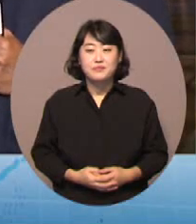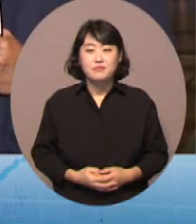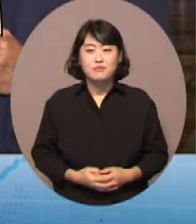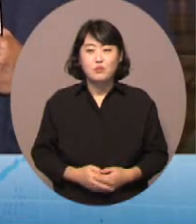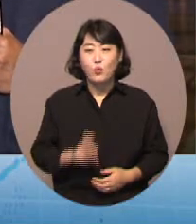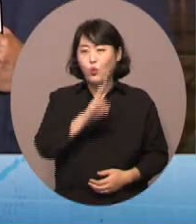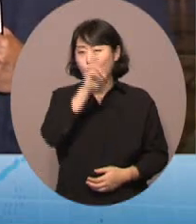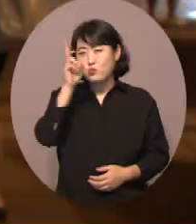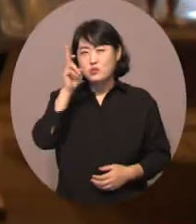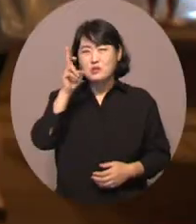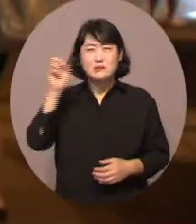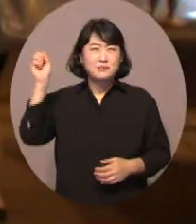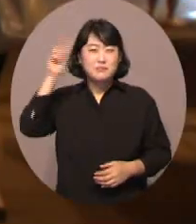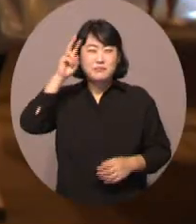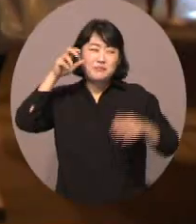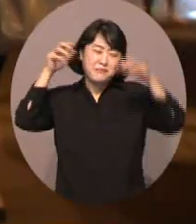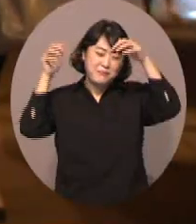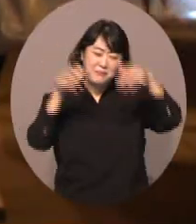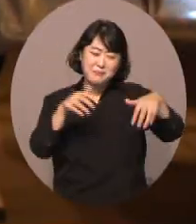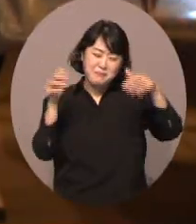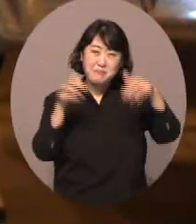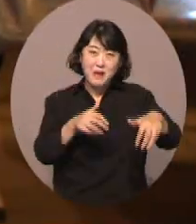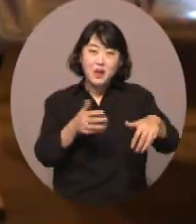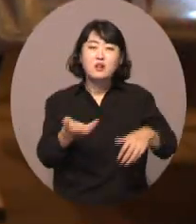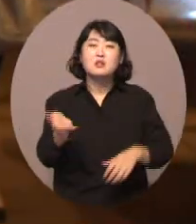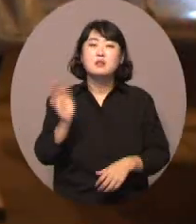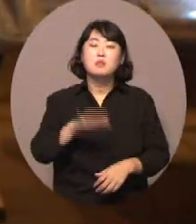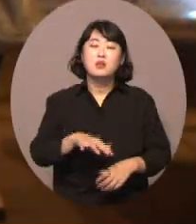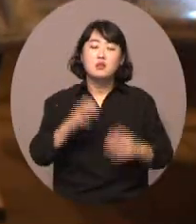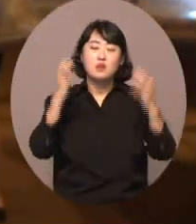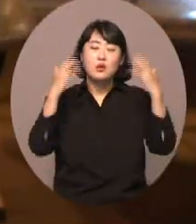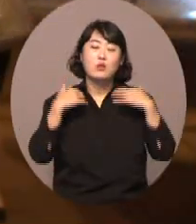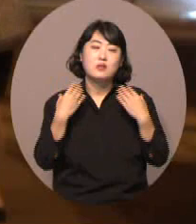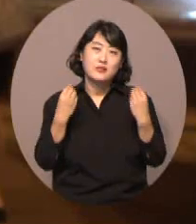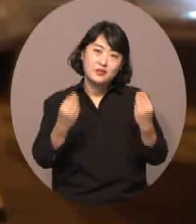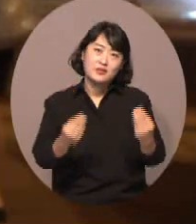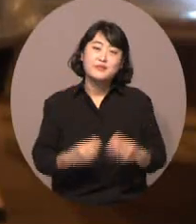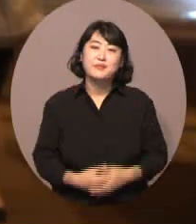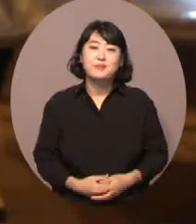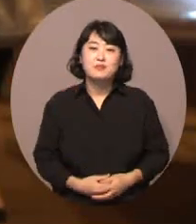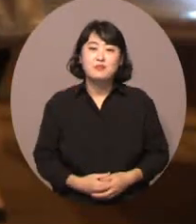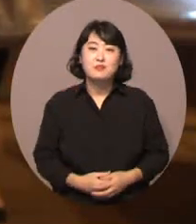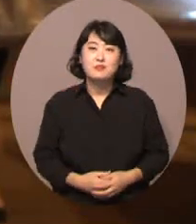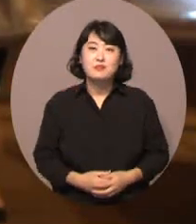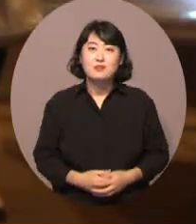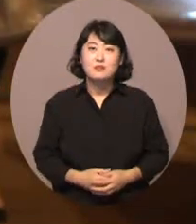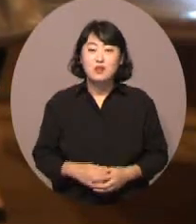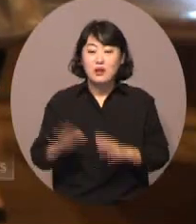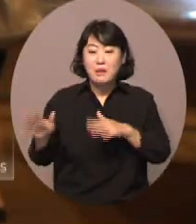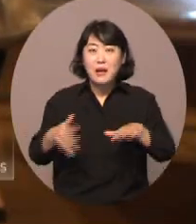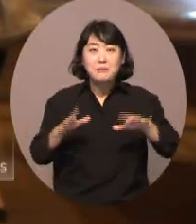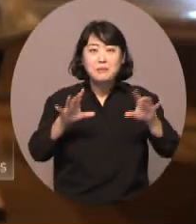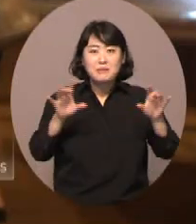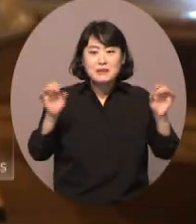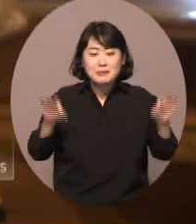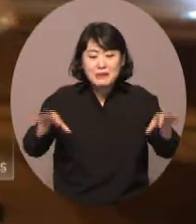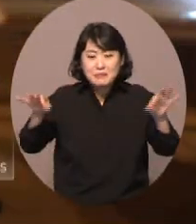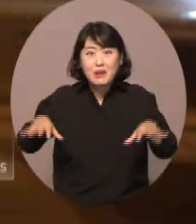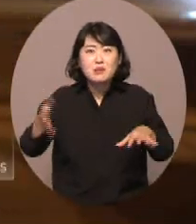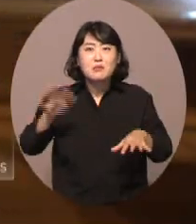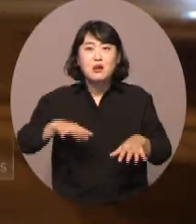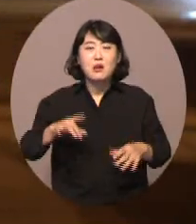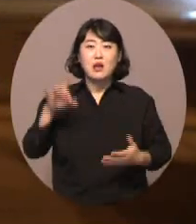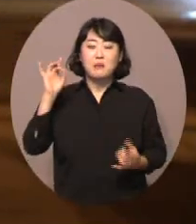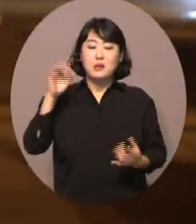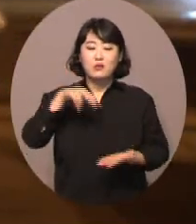네, 오후 한때 세차게 소나기가 쏟아졌지만 더위는 여전합니다. 가끔씩 부는 바람도 후텁지근해 이렇게 가만히